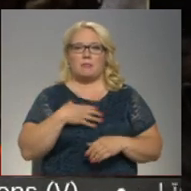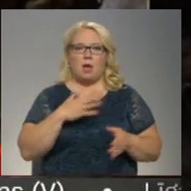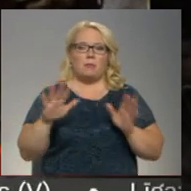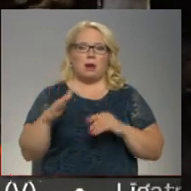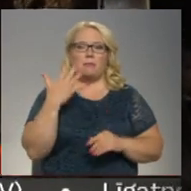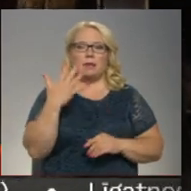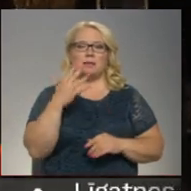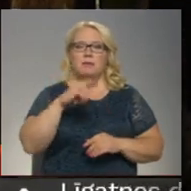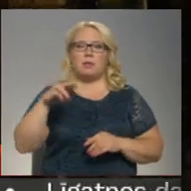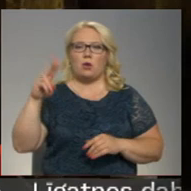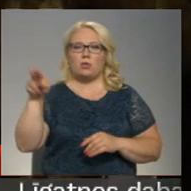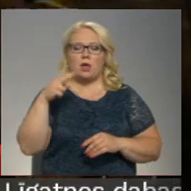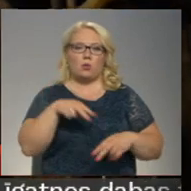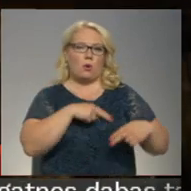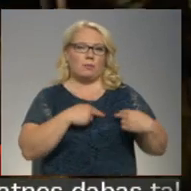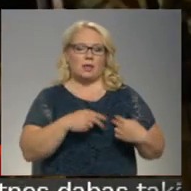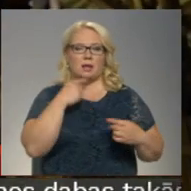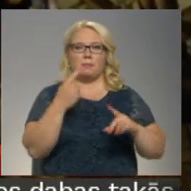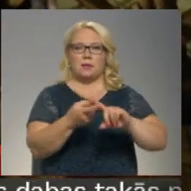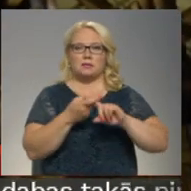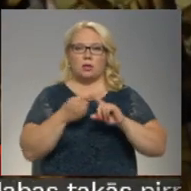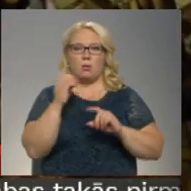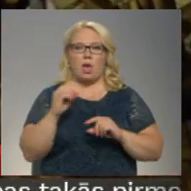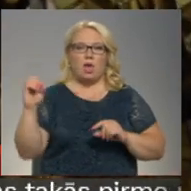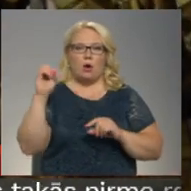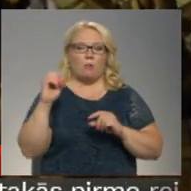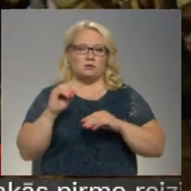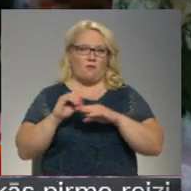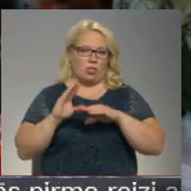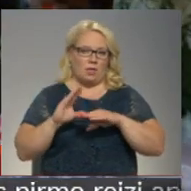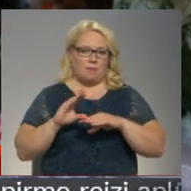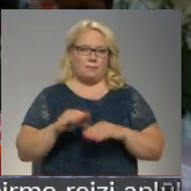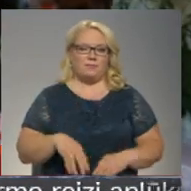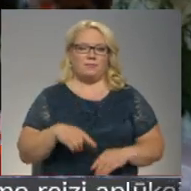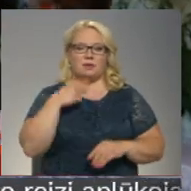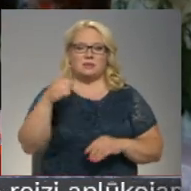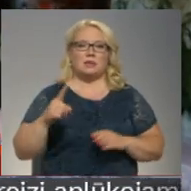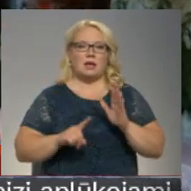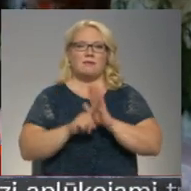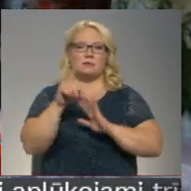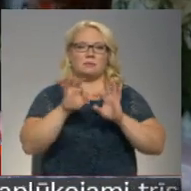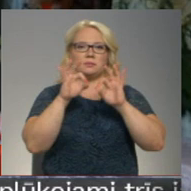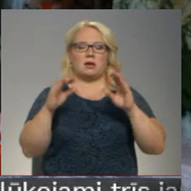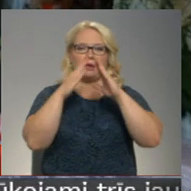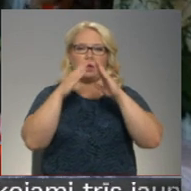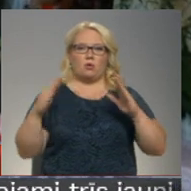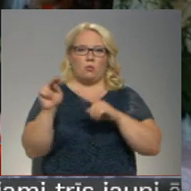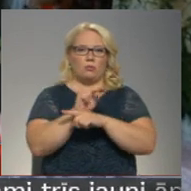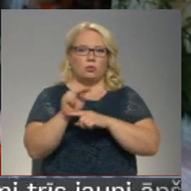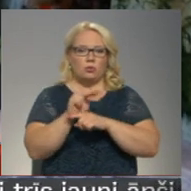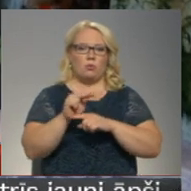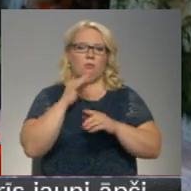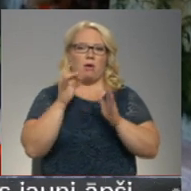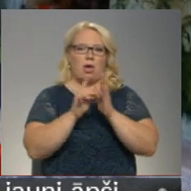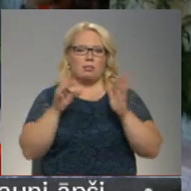5 miljonu eiro, ko biedrība cer piesaistīt no Eiropas fondiem. Vispirms ir jāsāk ar jumtu, elektrība,